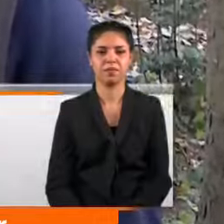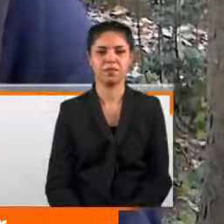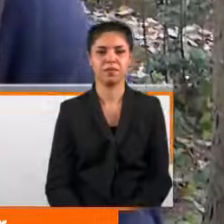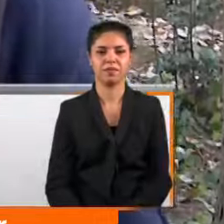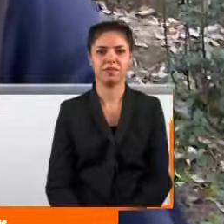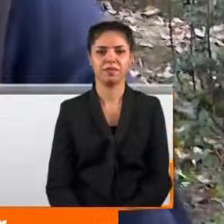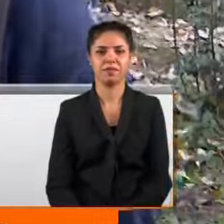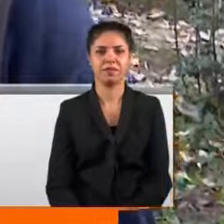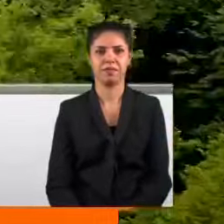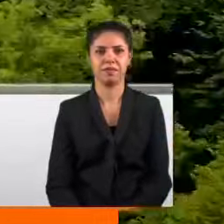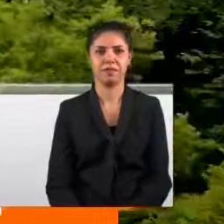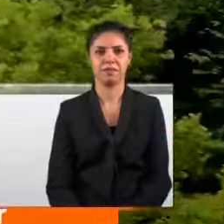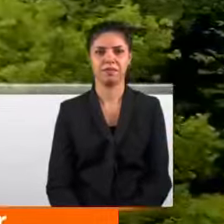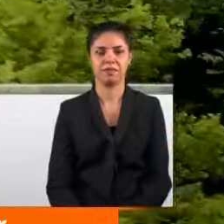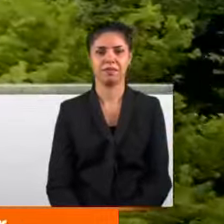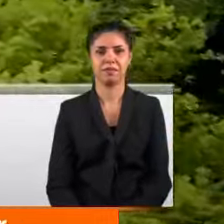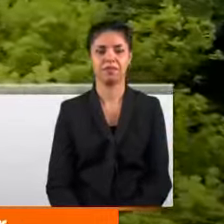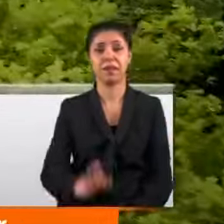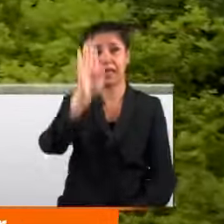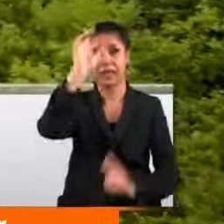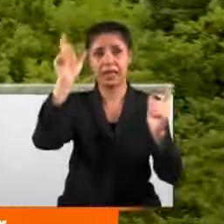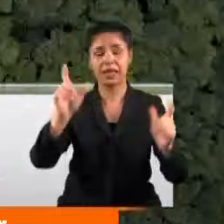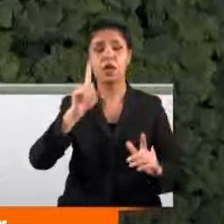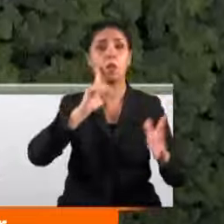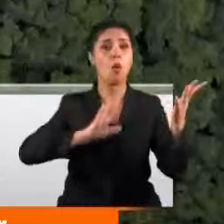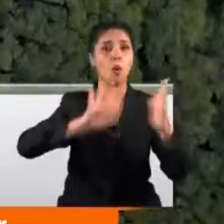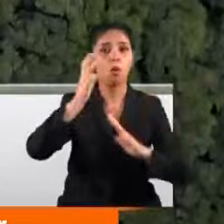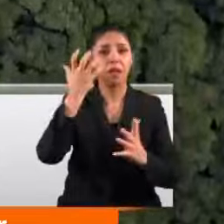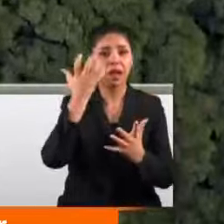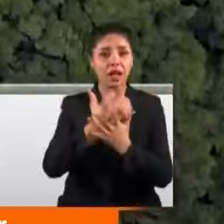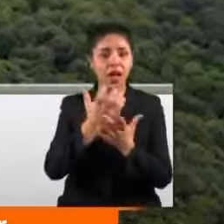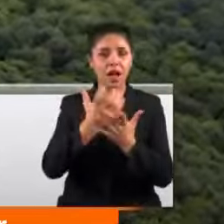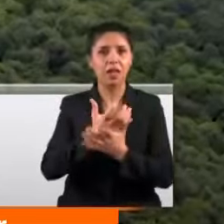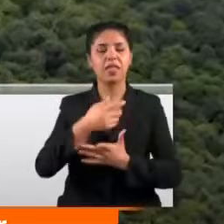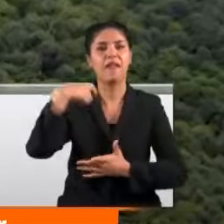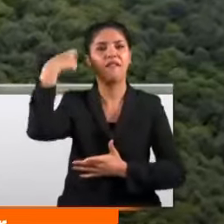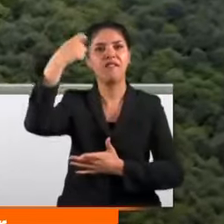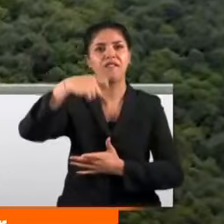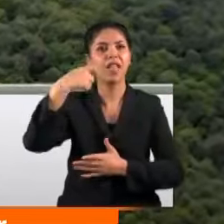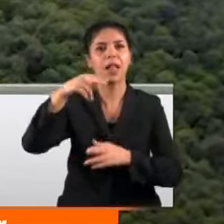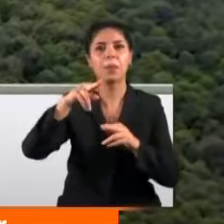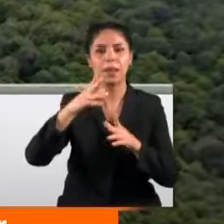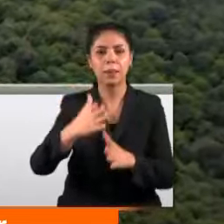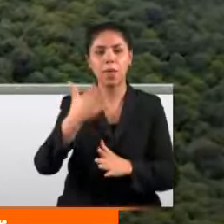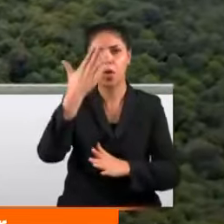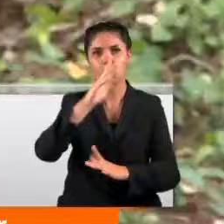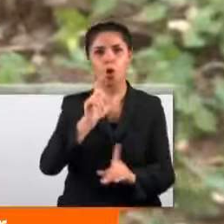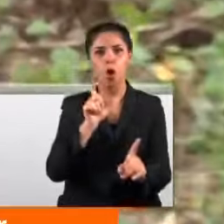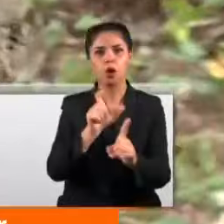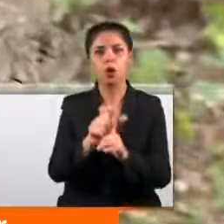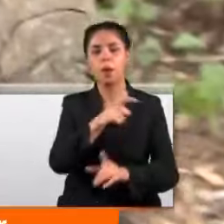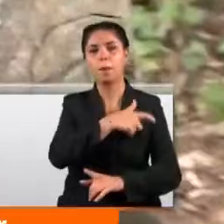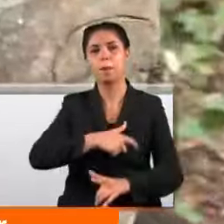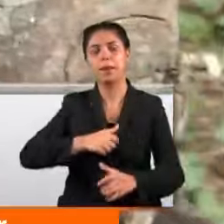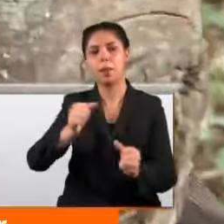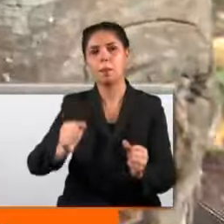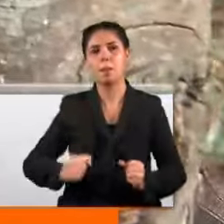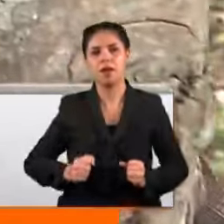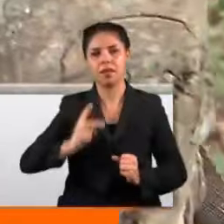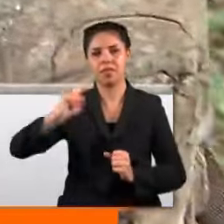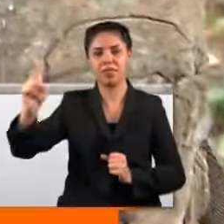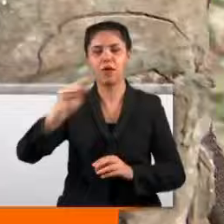çok yakalanmakta. Megakent ormanlarında kaydedilenler belgeselleri aratmadı. Doğa Koruma ve Milli Parklar